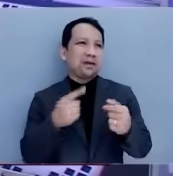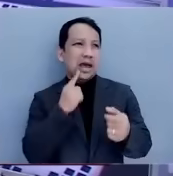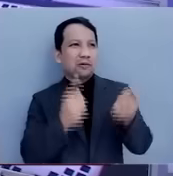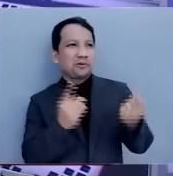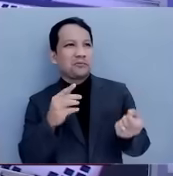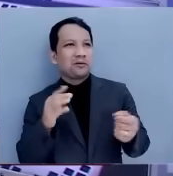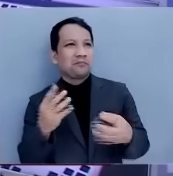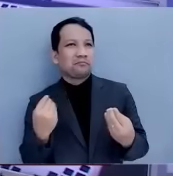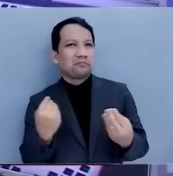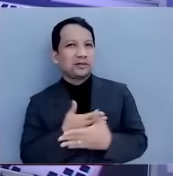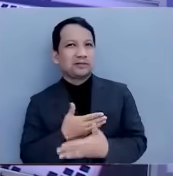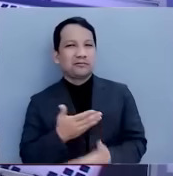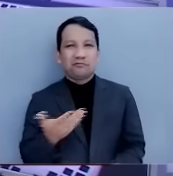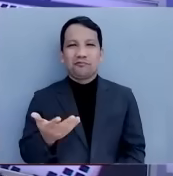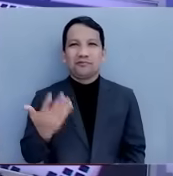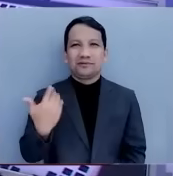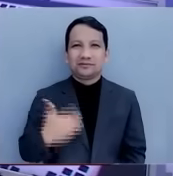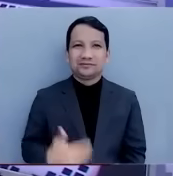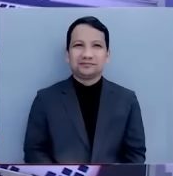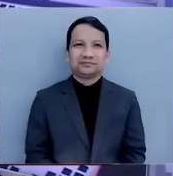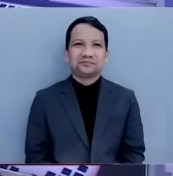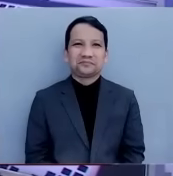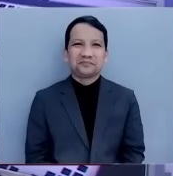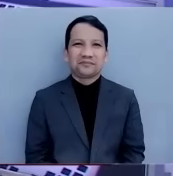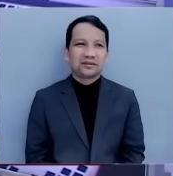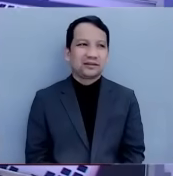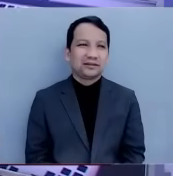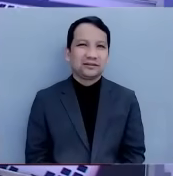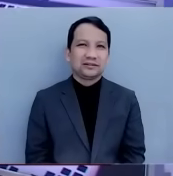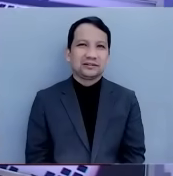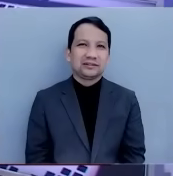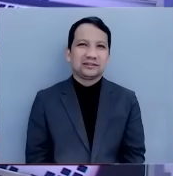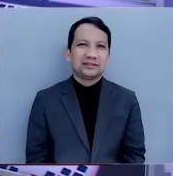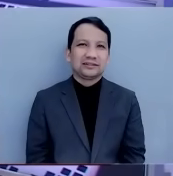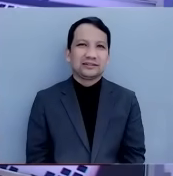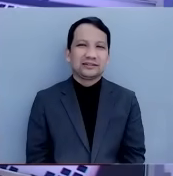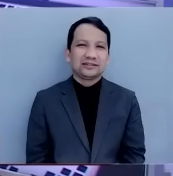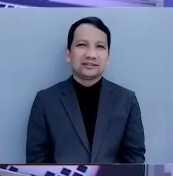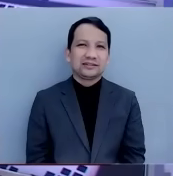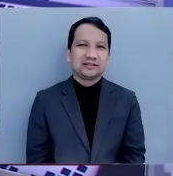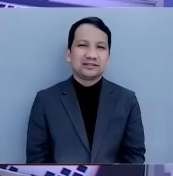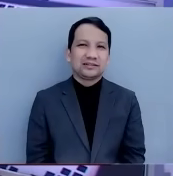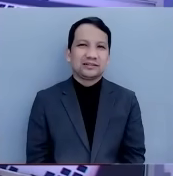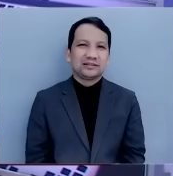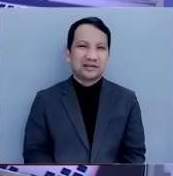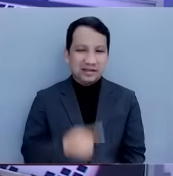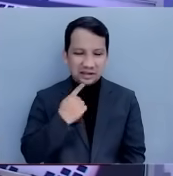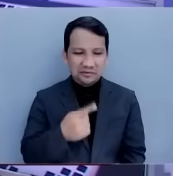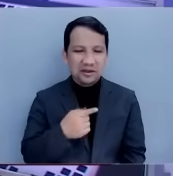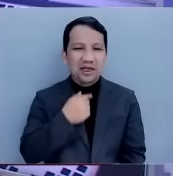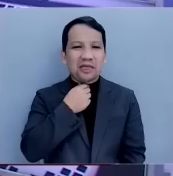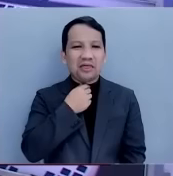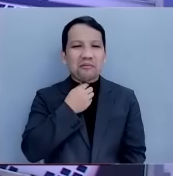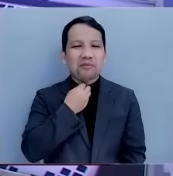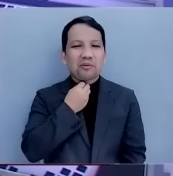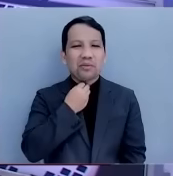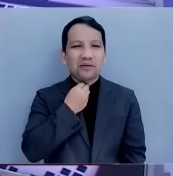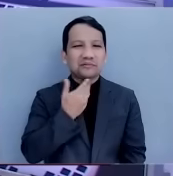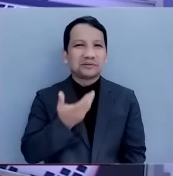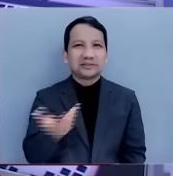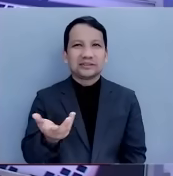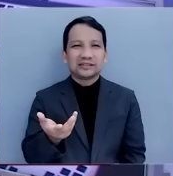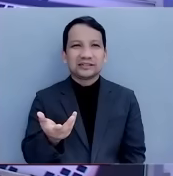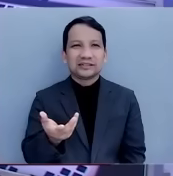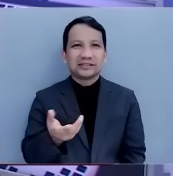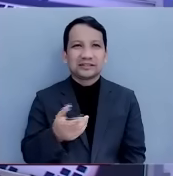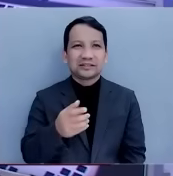takot. Tsaka niyong pasin, lahat ng segment si Jani pa. Hindi siyang tumitili. Yung may aningalangala ni Jani. May